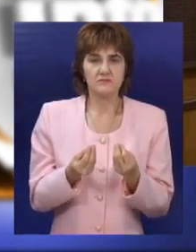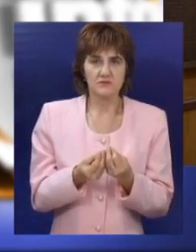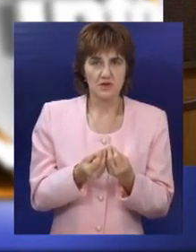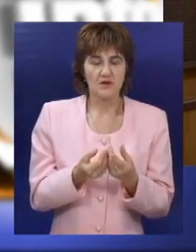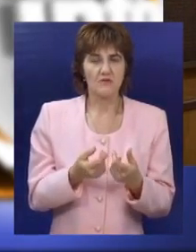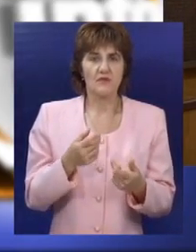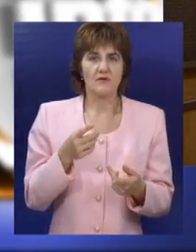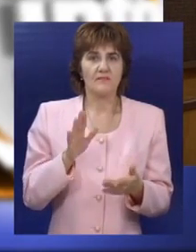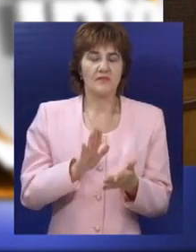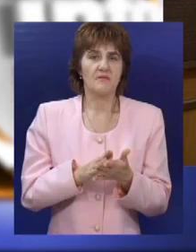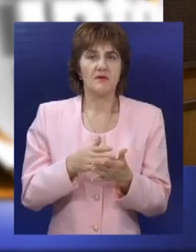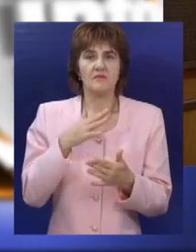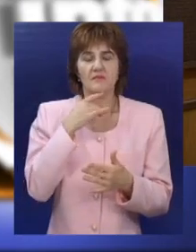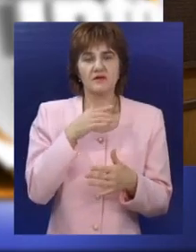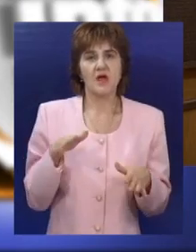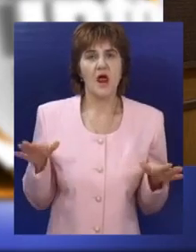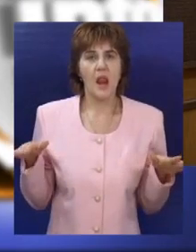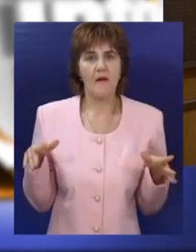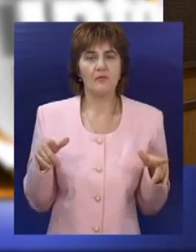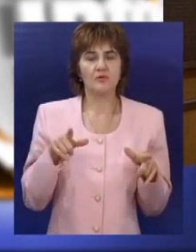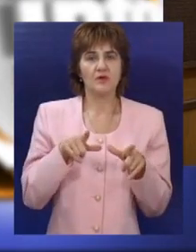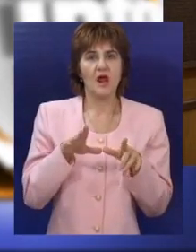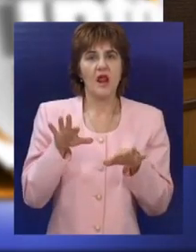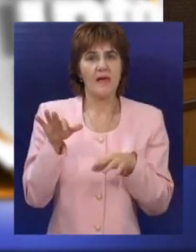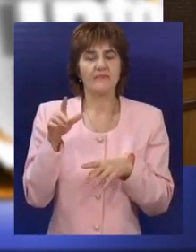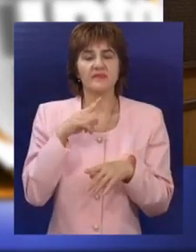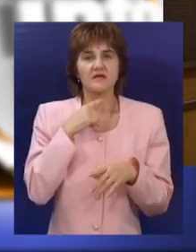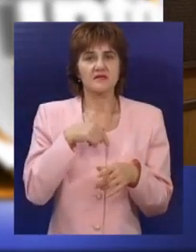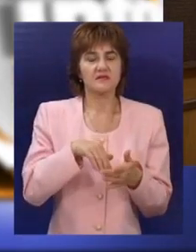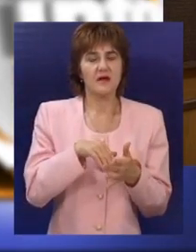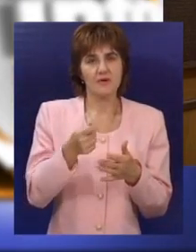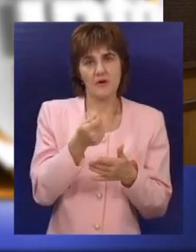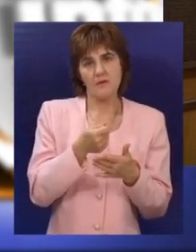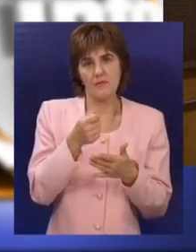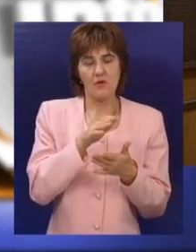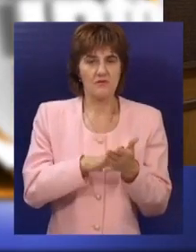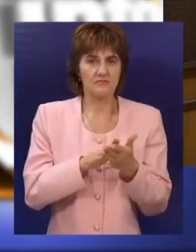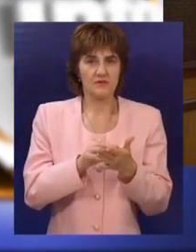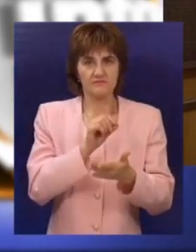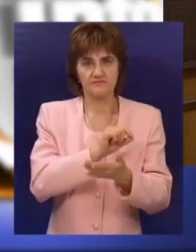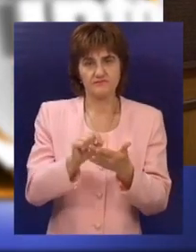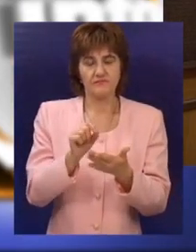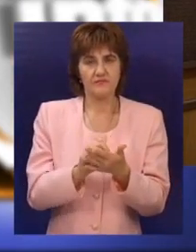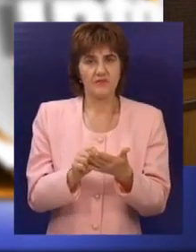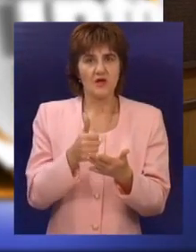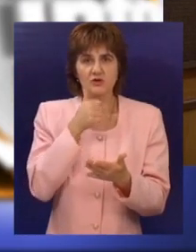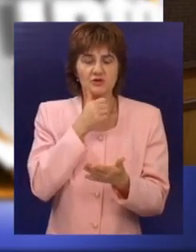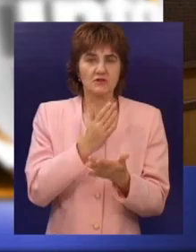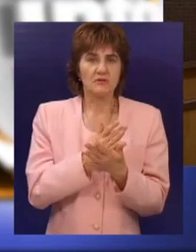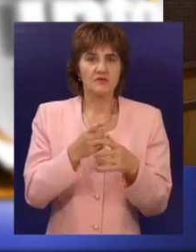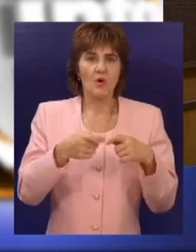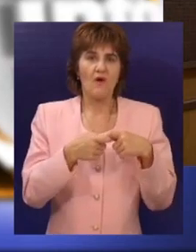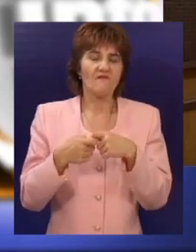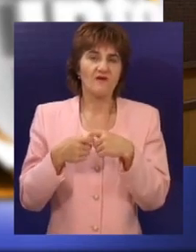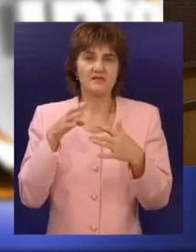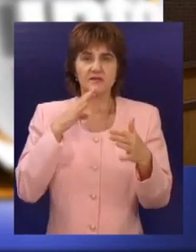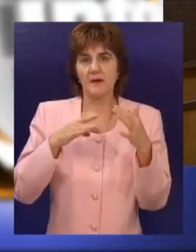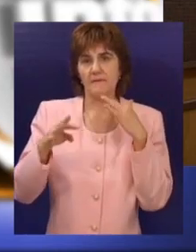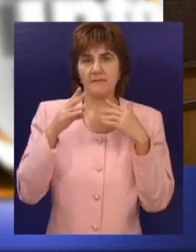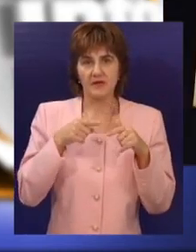date su ključne reči, labud, leptir i da se obradi simbolika boja na način na koji će deca